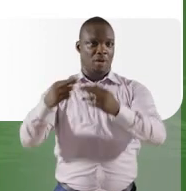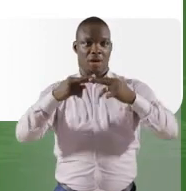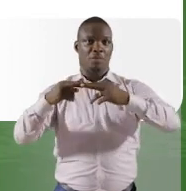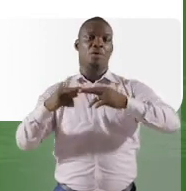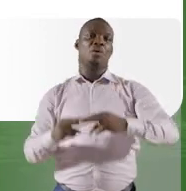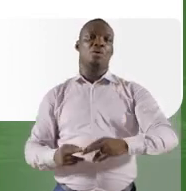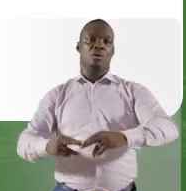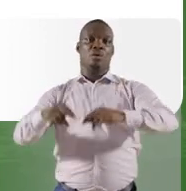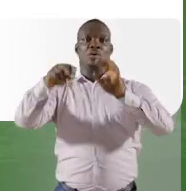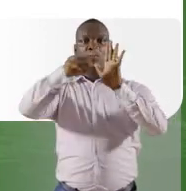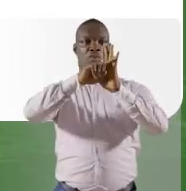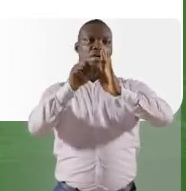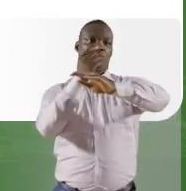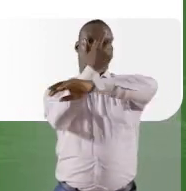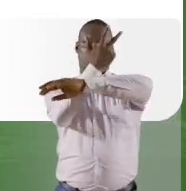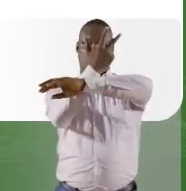moins